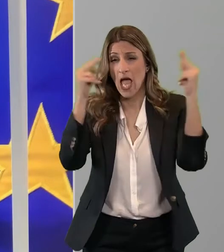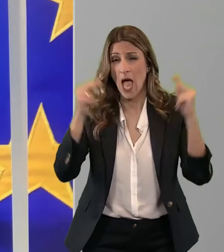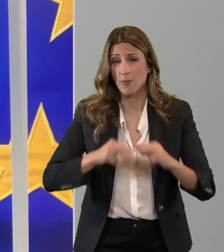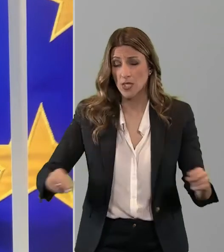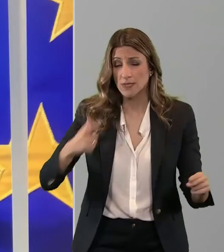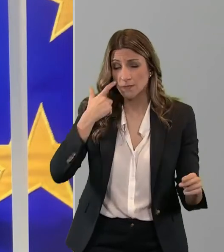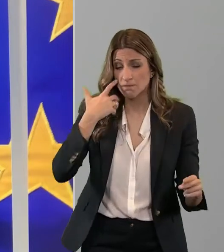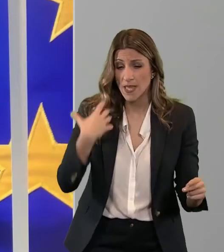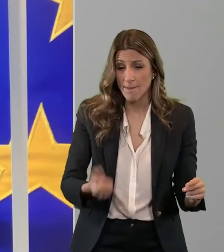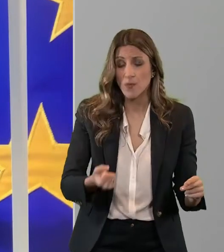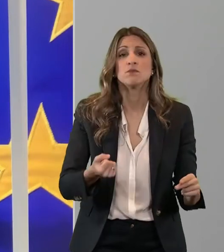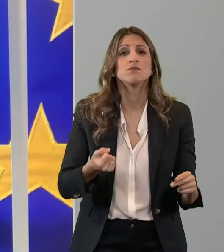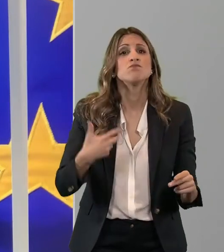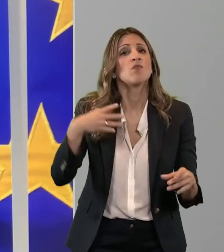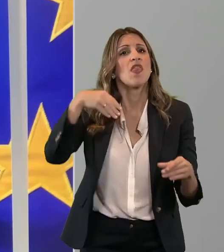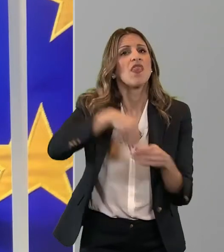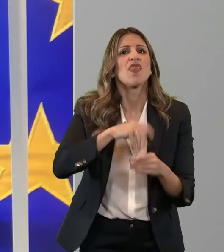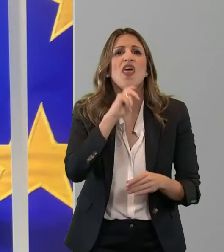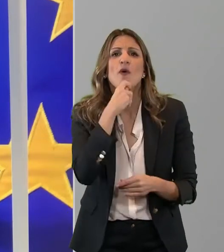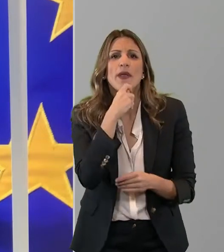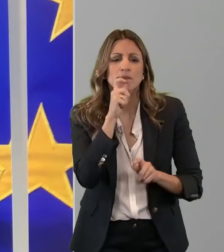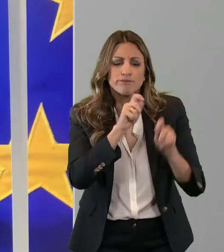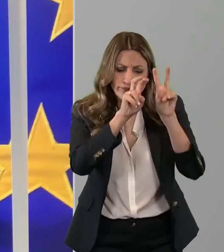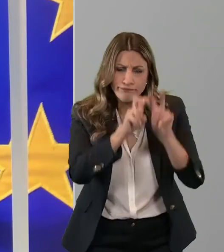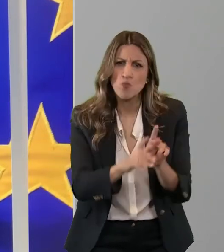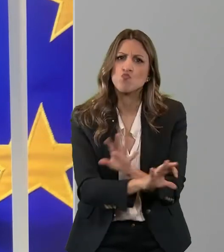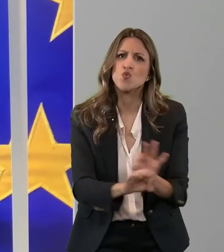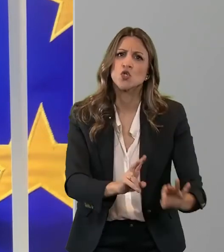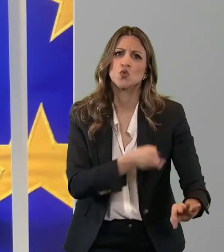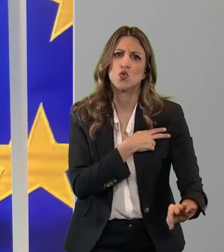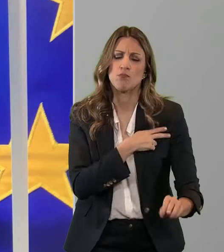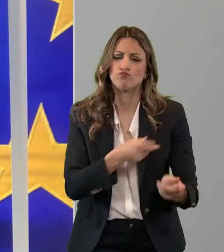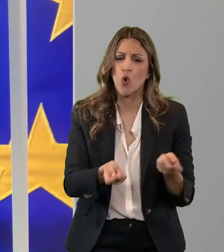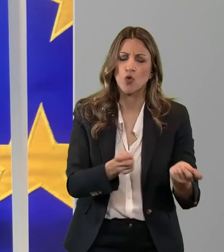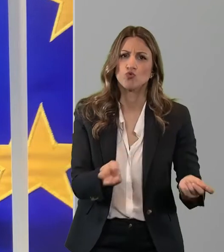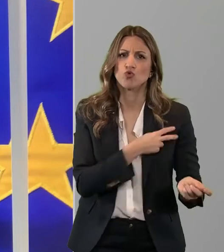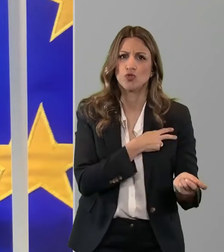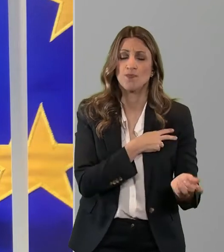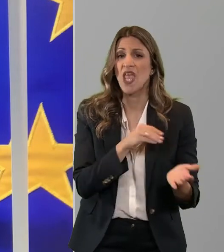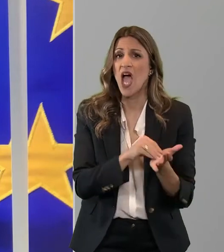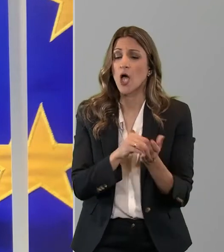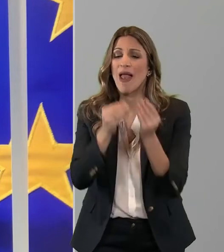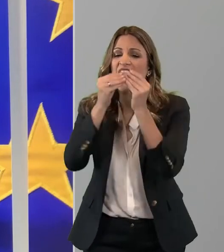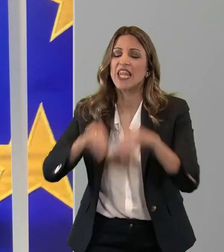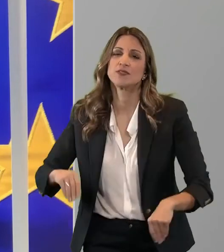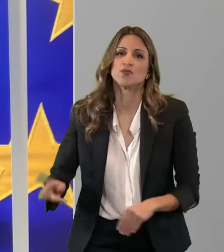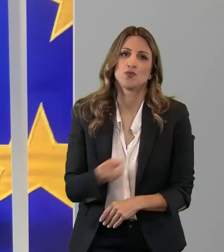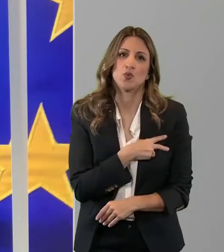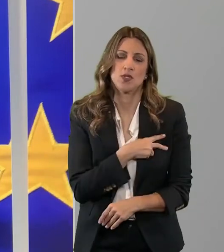την αποτελεσματικότερη επεξεργασία των δεδομένων και την υιοθέτηση καινοτόμων ψηφιακών λύσεων